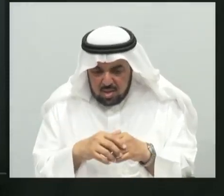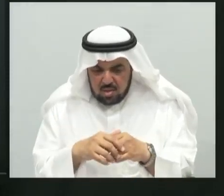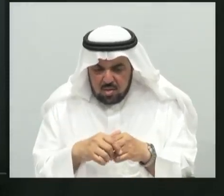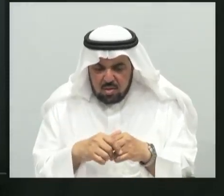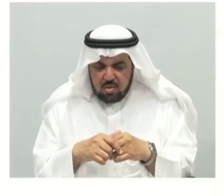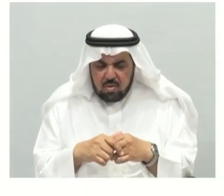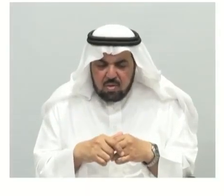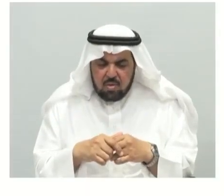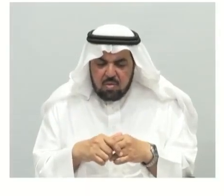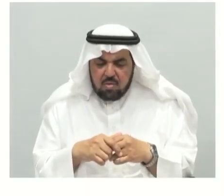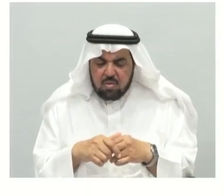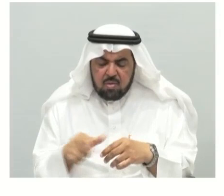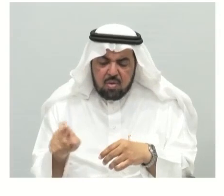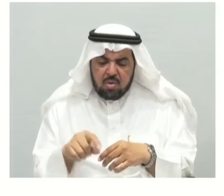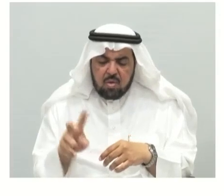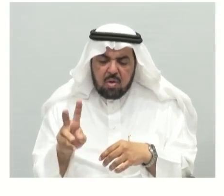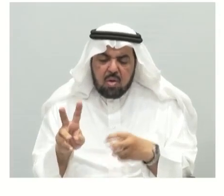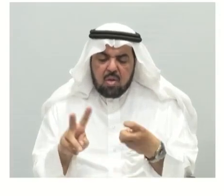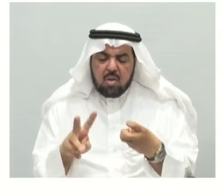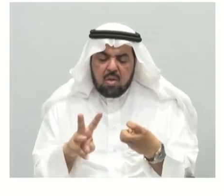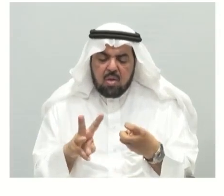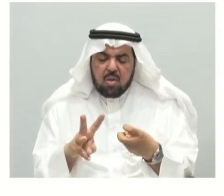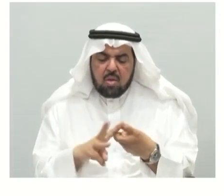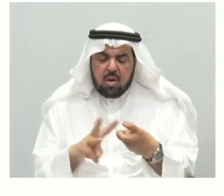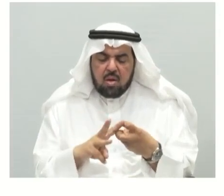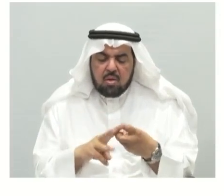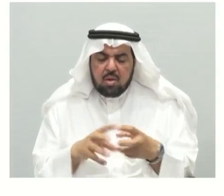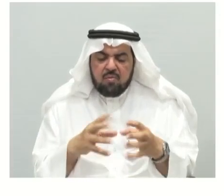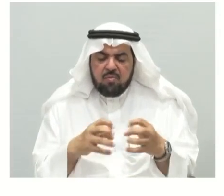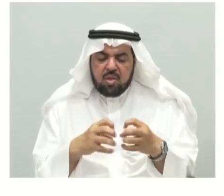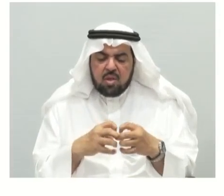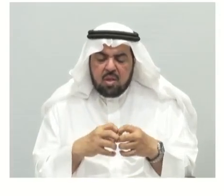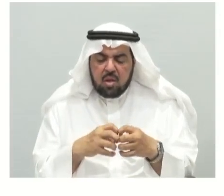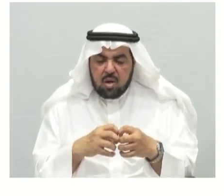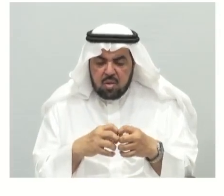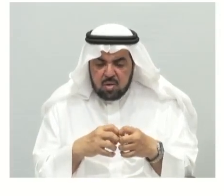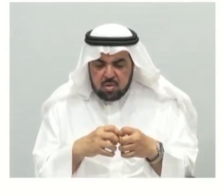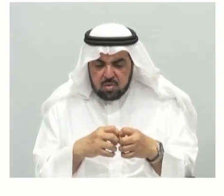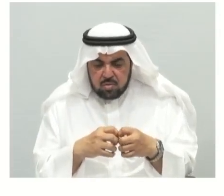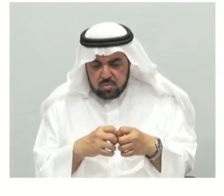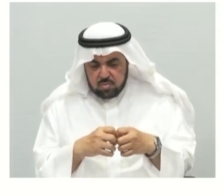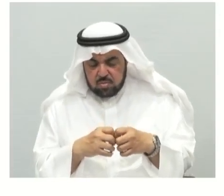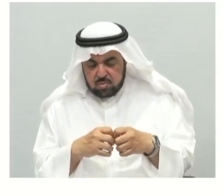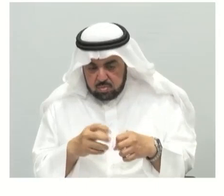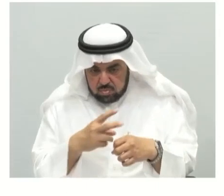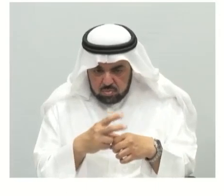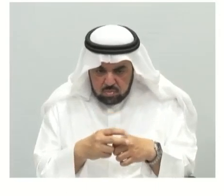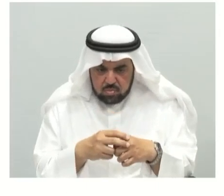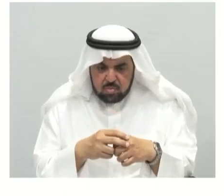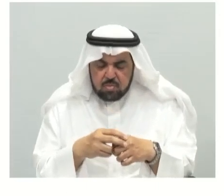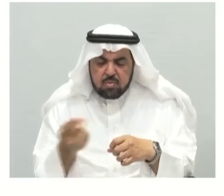عليها في السؤال الث3 فسر الرسوم العلميه بالرجوع الى رسم جراد البحر في الشكل